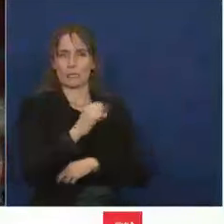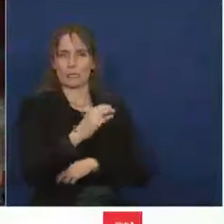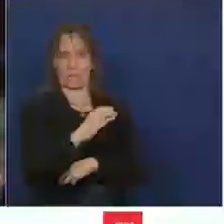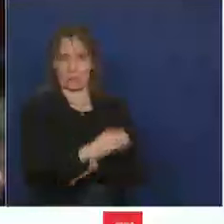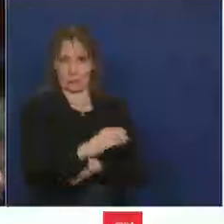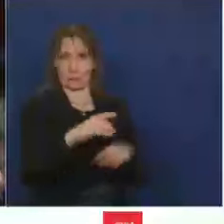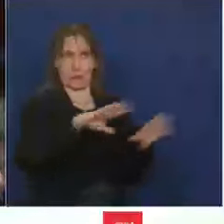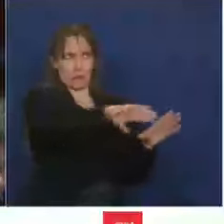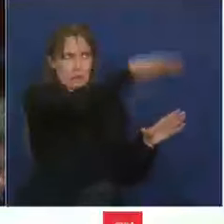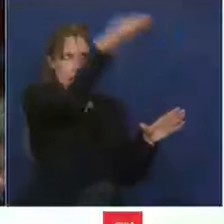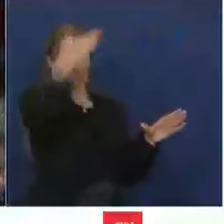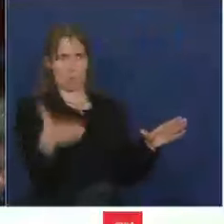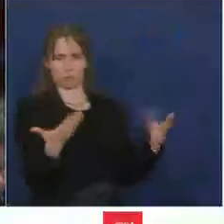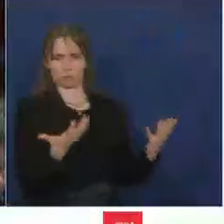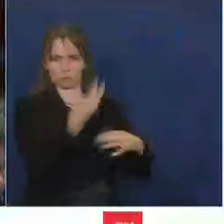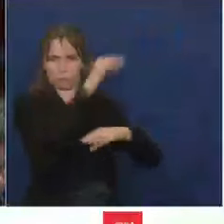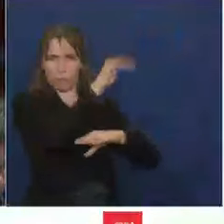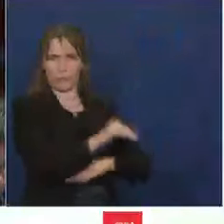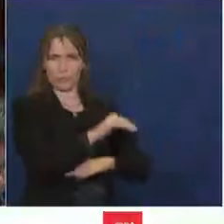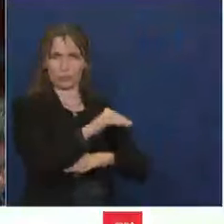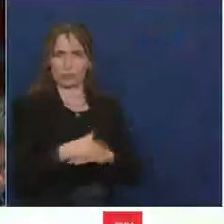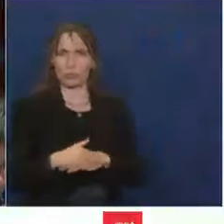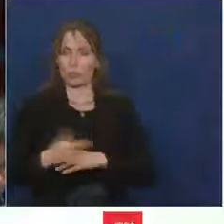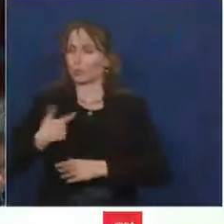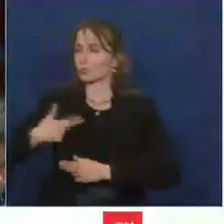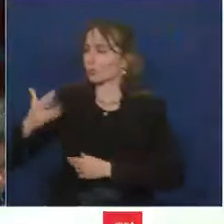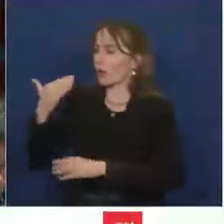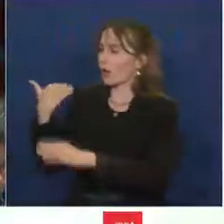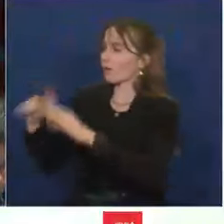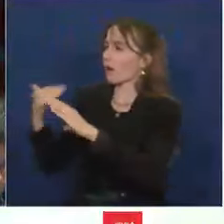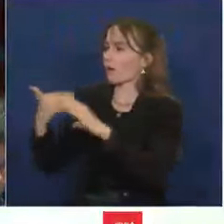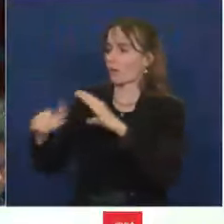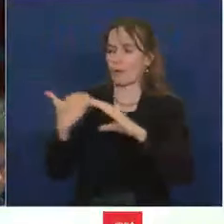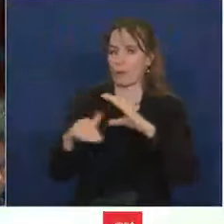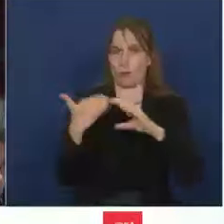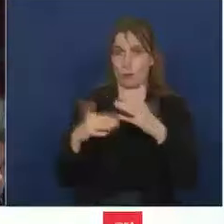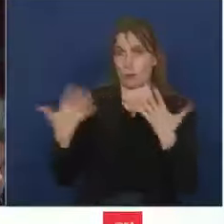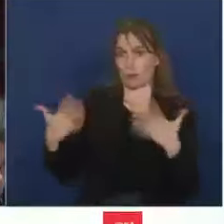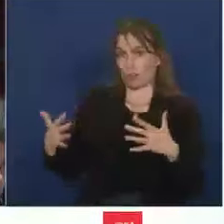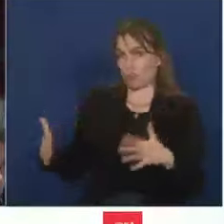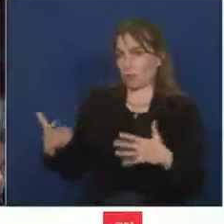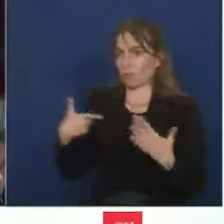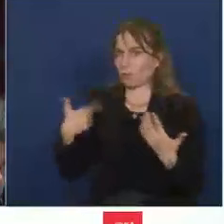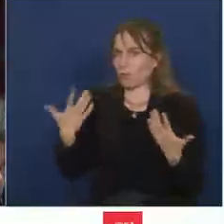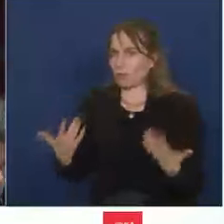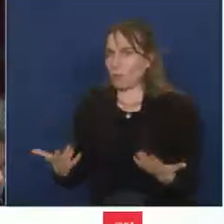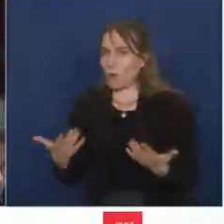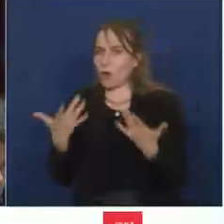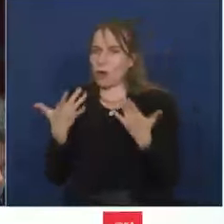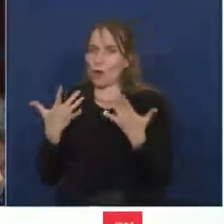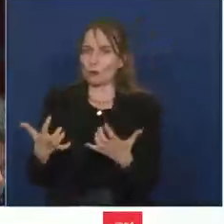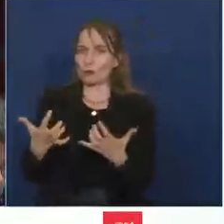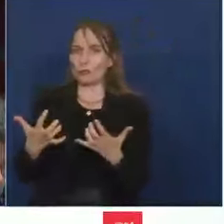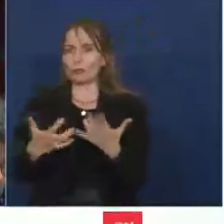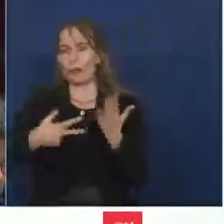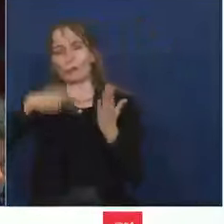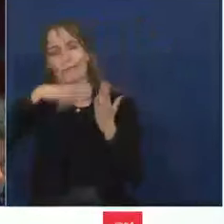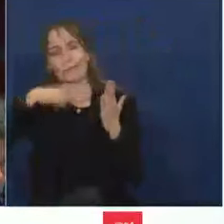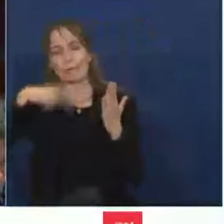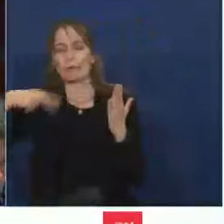chers collègues, et afin d'éviter toute redite, j'escomptais vous le présenter plutôt que de simplement le lire.